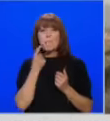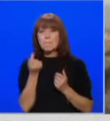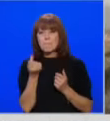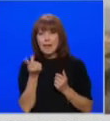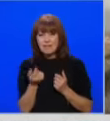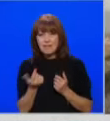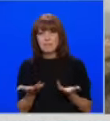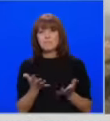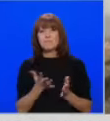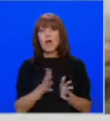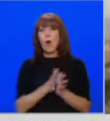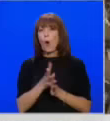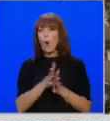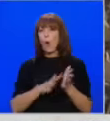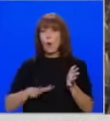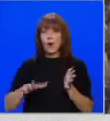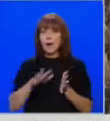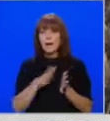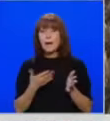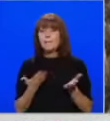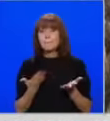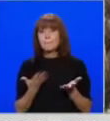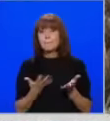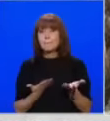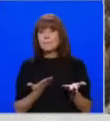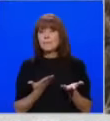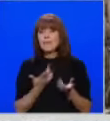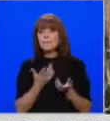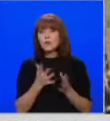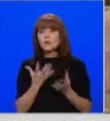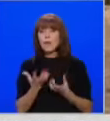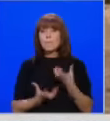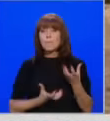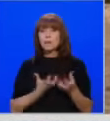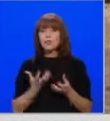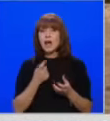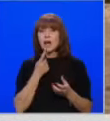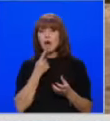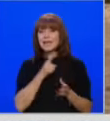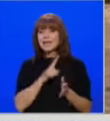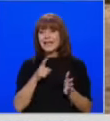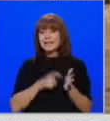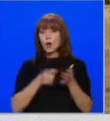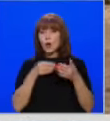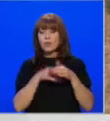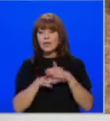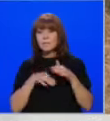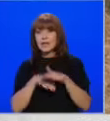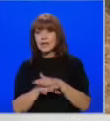засегнати постройки. Предполага се, че пожарът е причинен от нелегални мигранти. Група от 13 души са заловени в